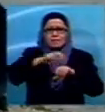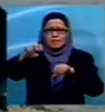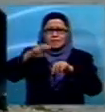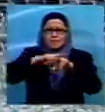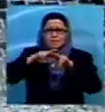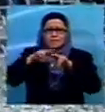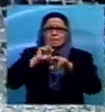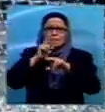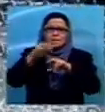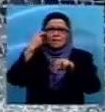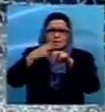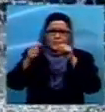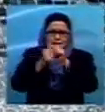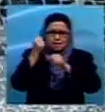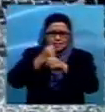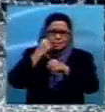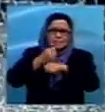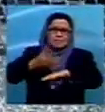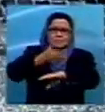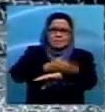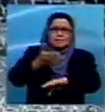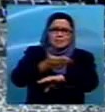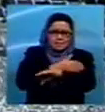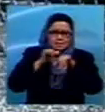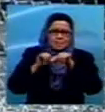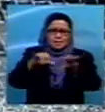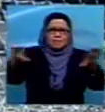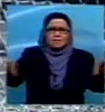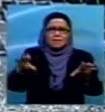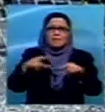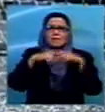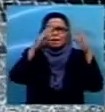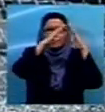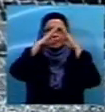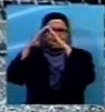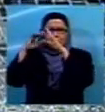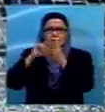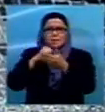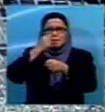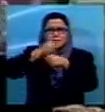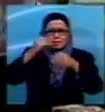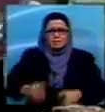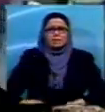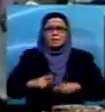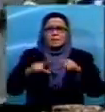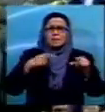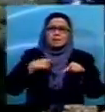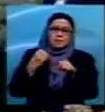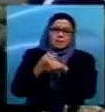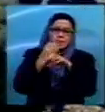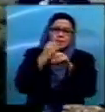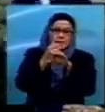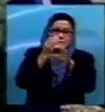dengan kerja-kerja penambahbaikan masih berjalan. Di Bandar Manaus, pekerja pembinaan melipat gandakan kerja dengan